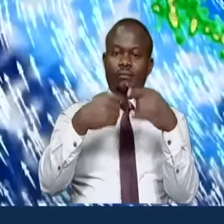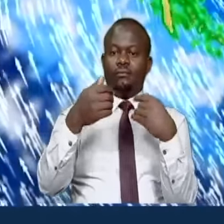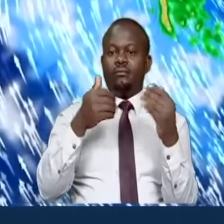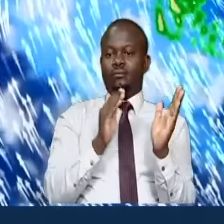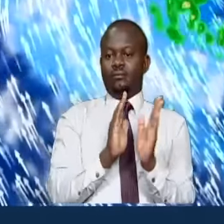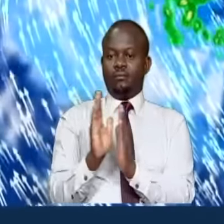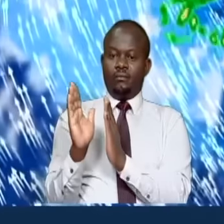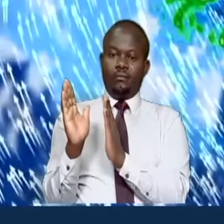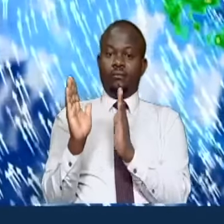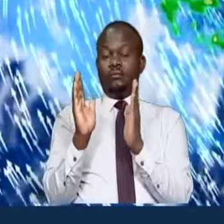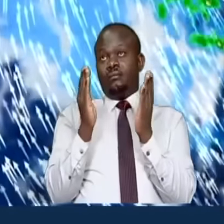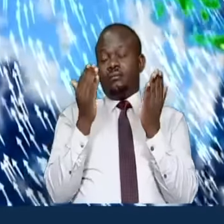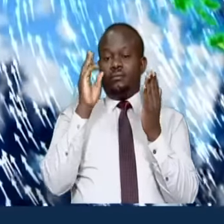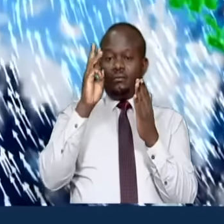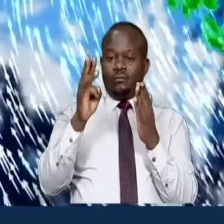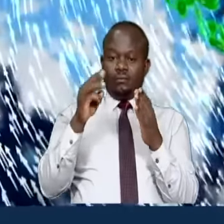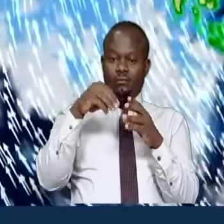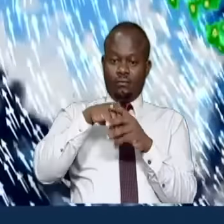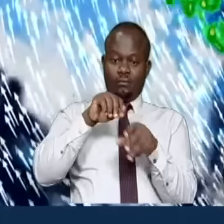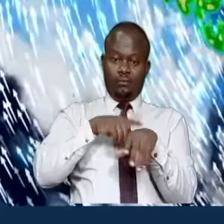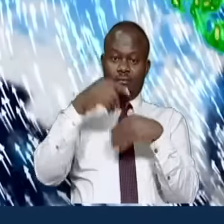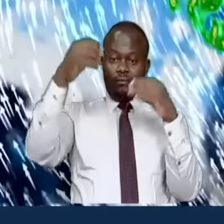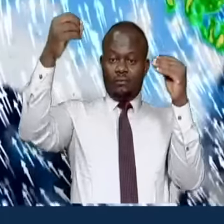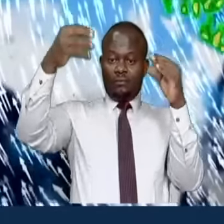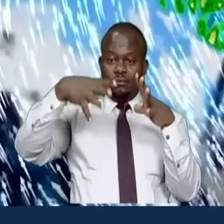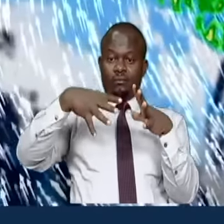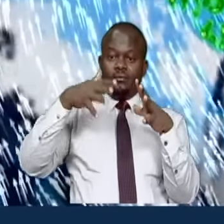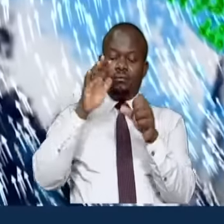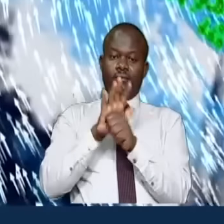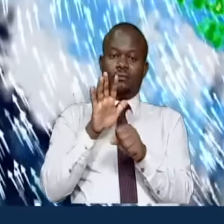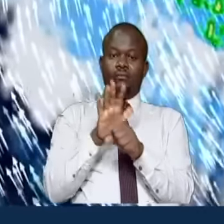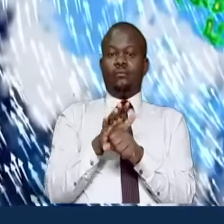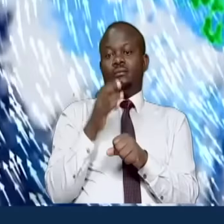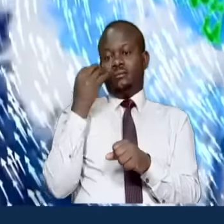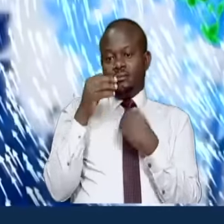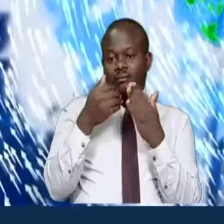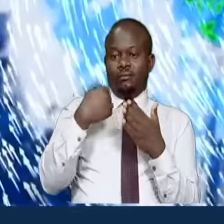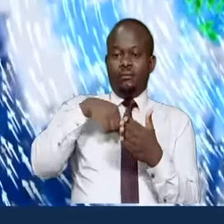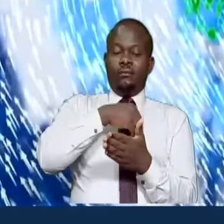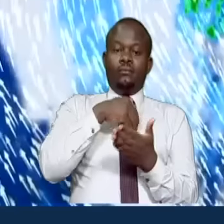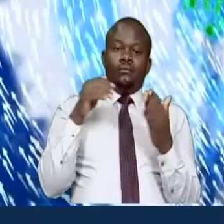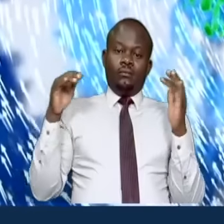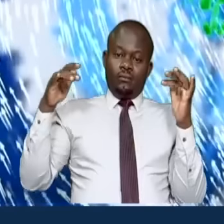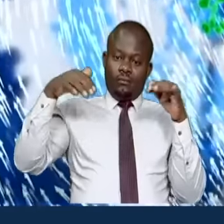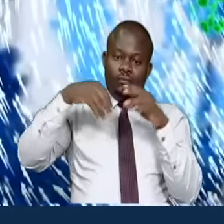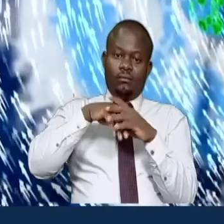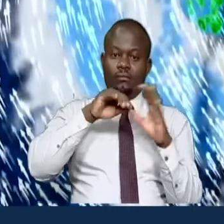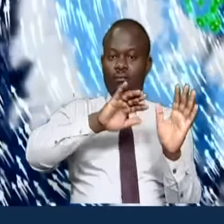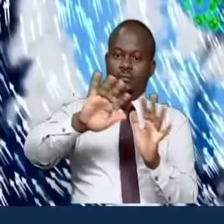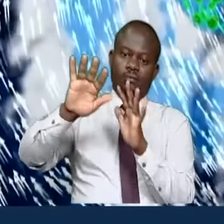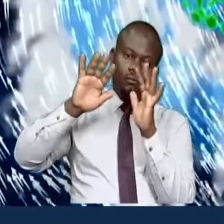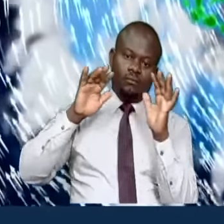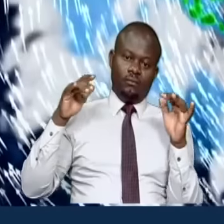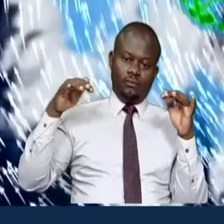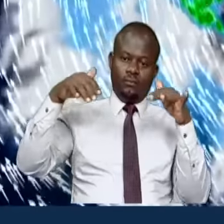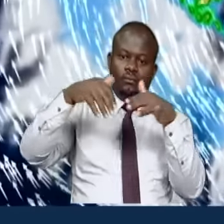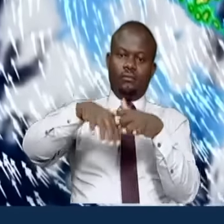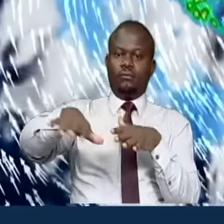guteganya yuko tuzaba turi mu bihe by'izuba ryiganje, nubwo dufite isangano ry'umuyaga ririmo guhurira muri